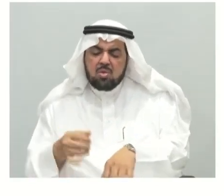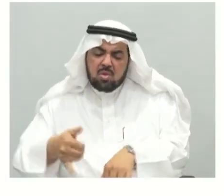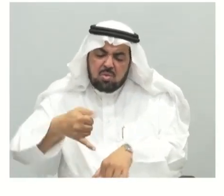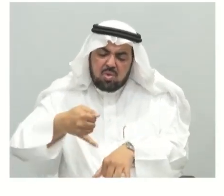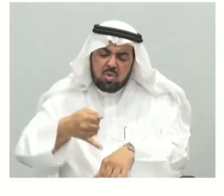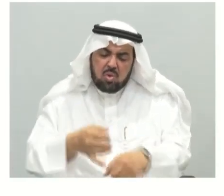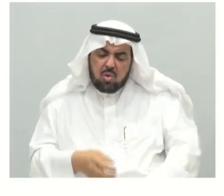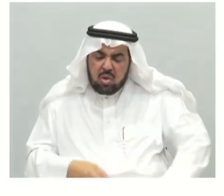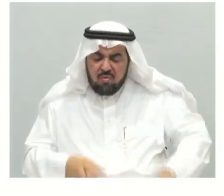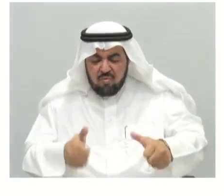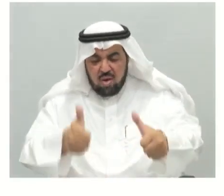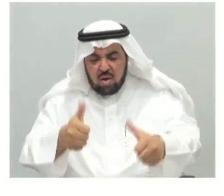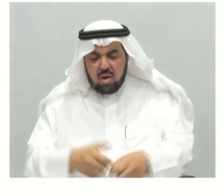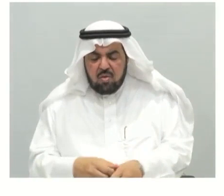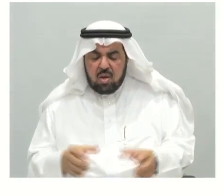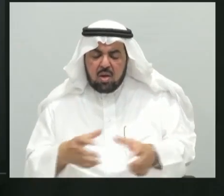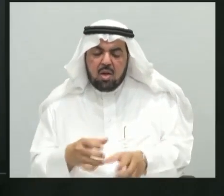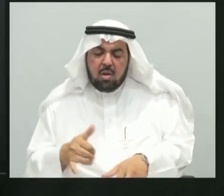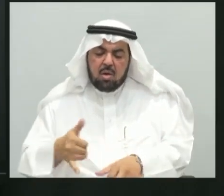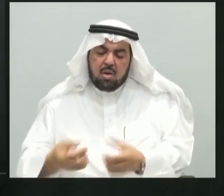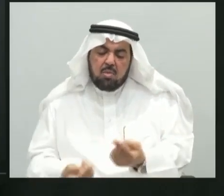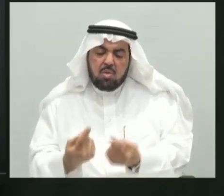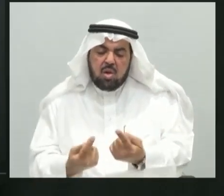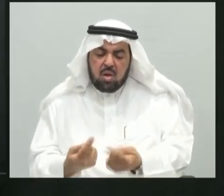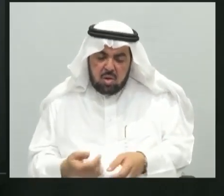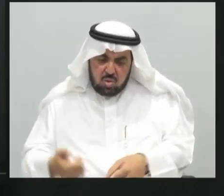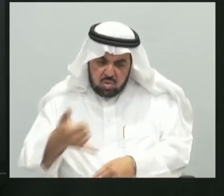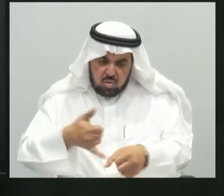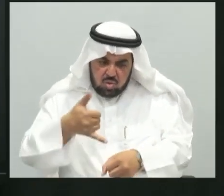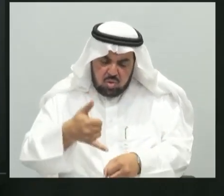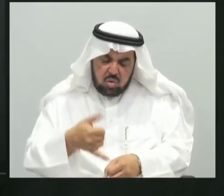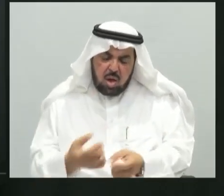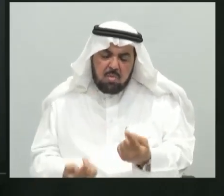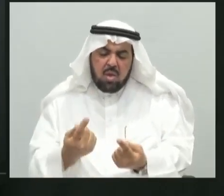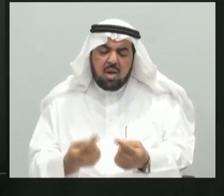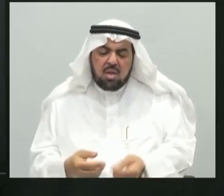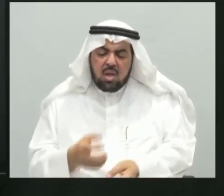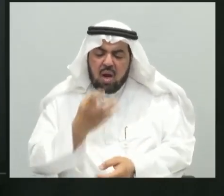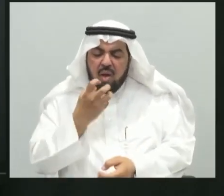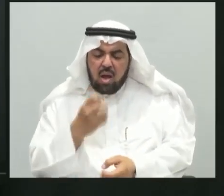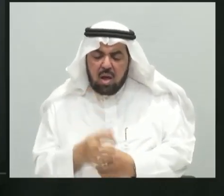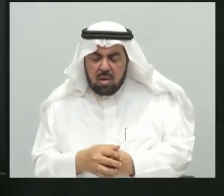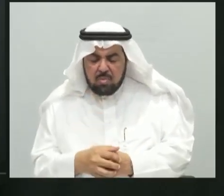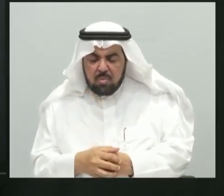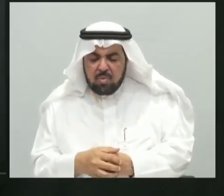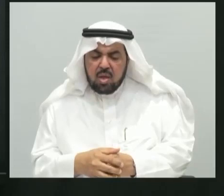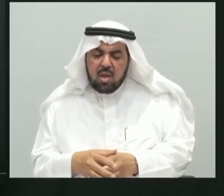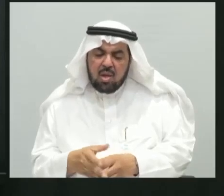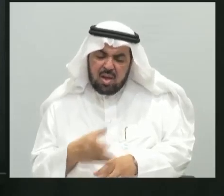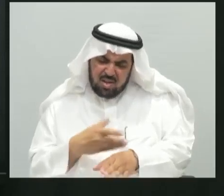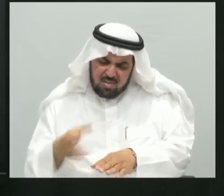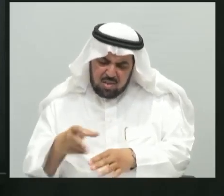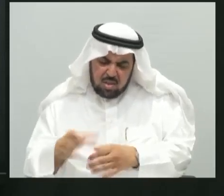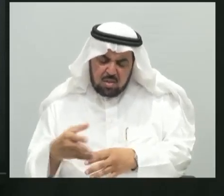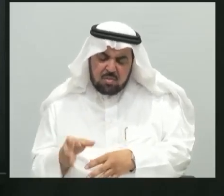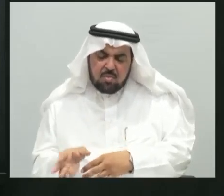الضاره يستخدم المزارعون يرشون الزيوت على بعض الاشجار كاشجار الفاكهه للتخلص او للسيطره على